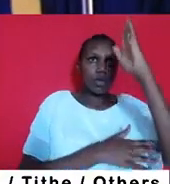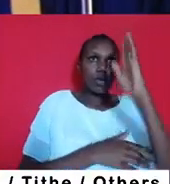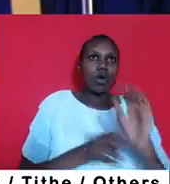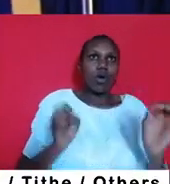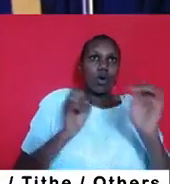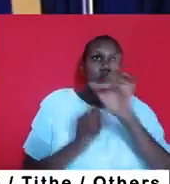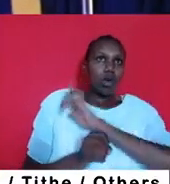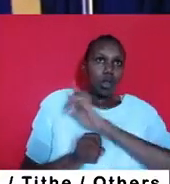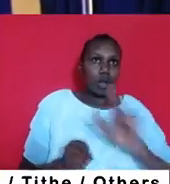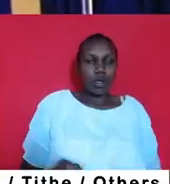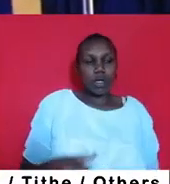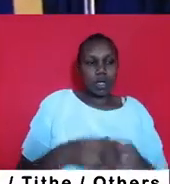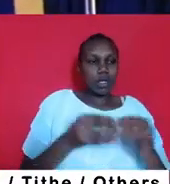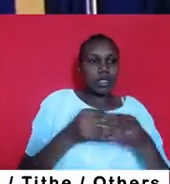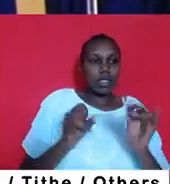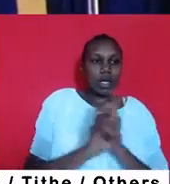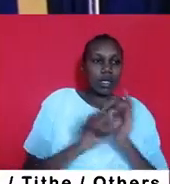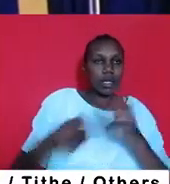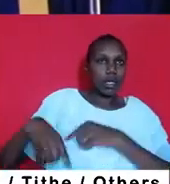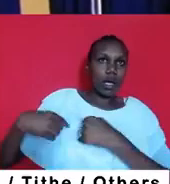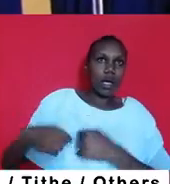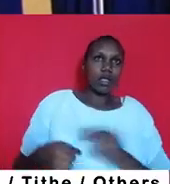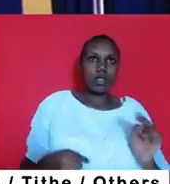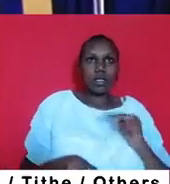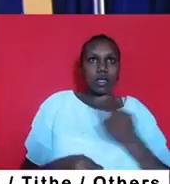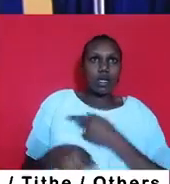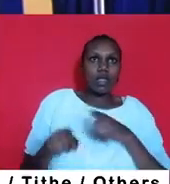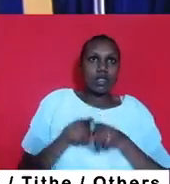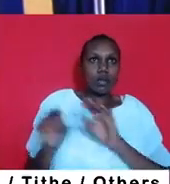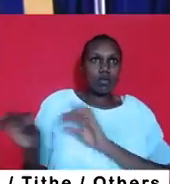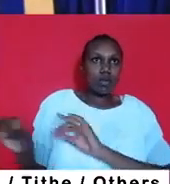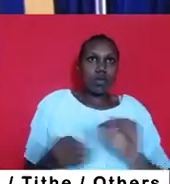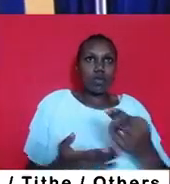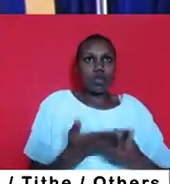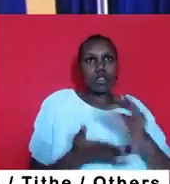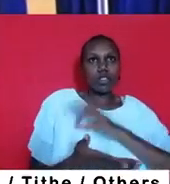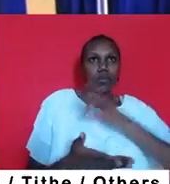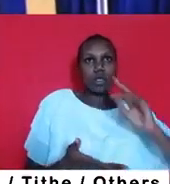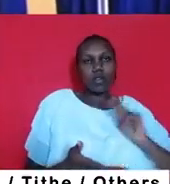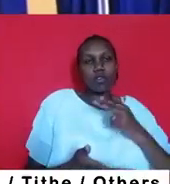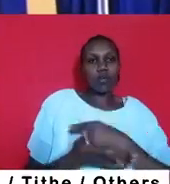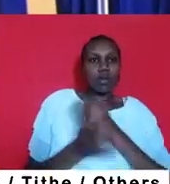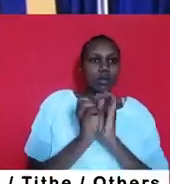Ee Mungu, tuumbie ndani mioyo safi.